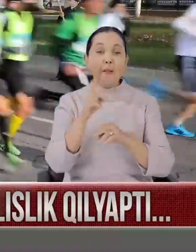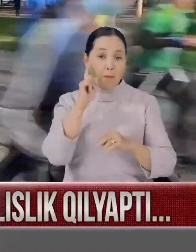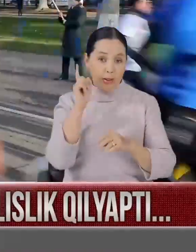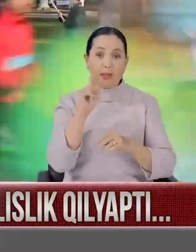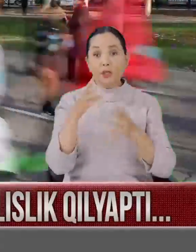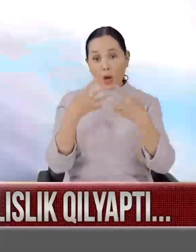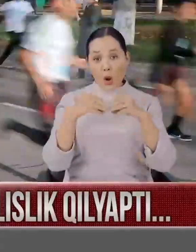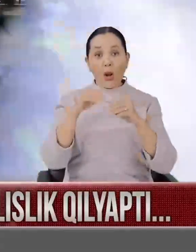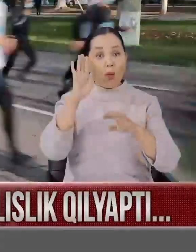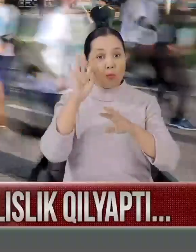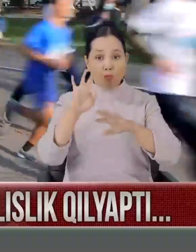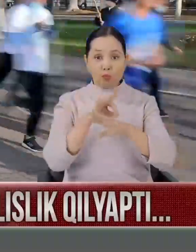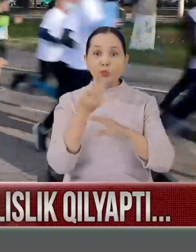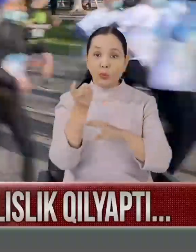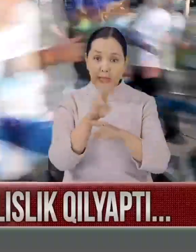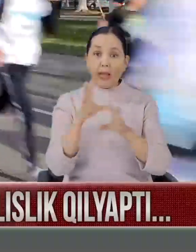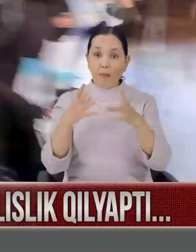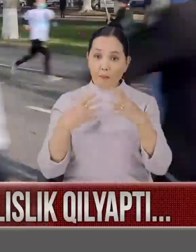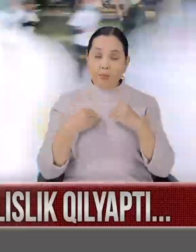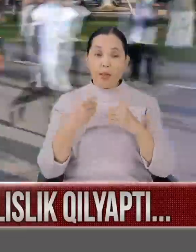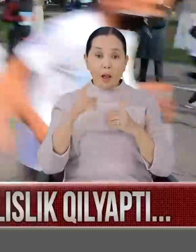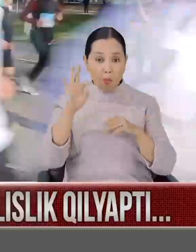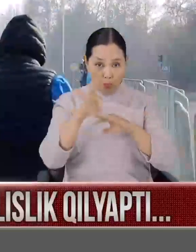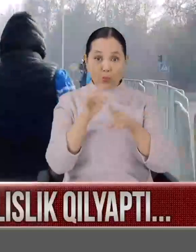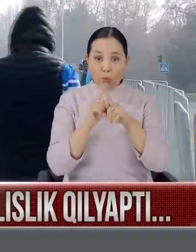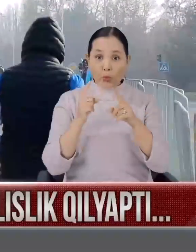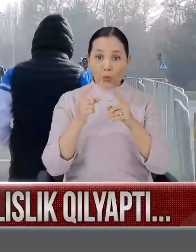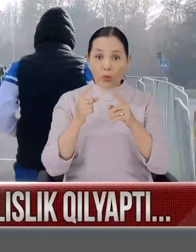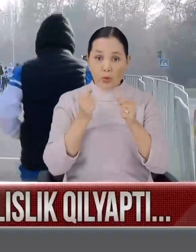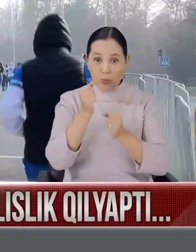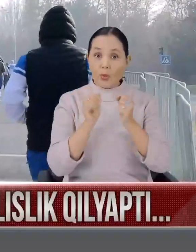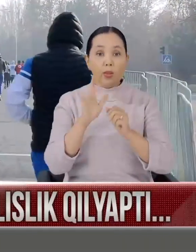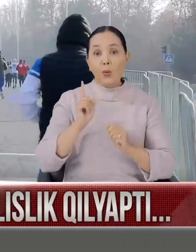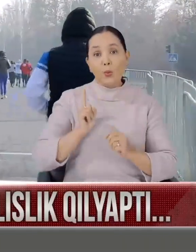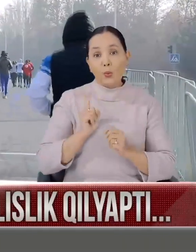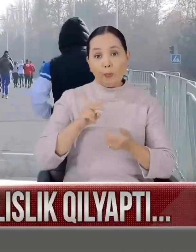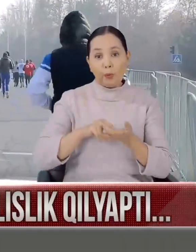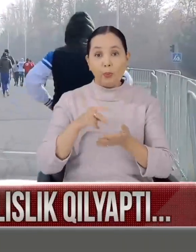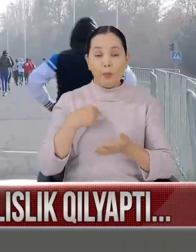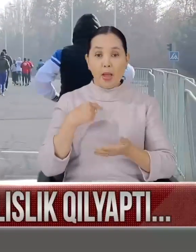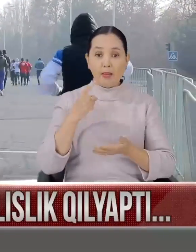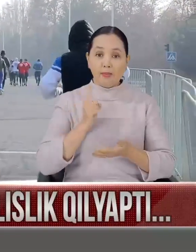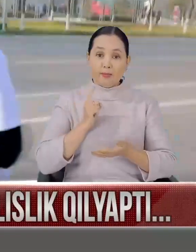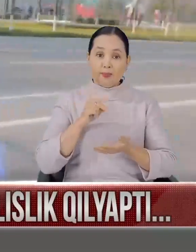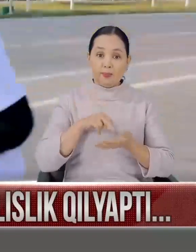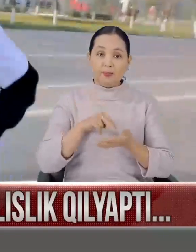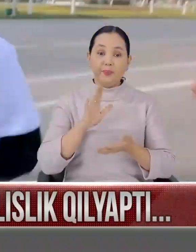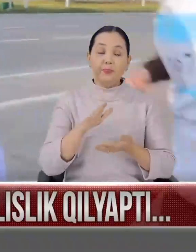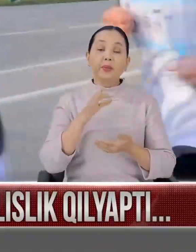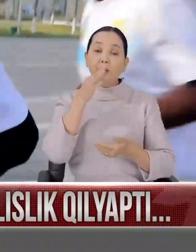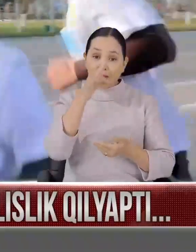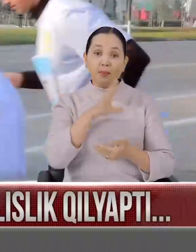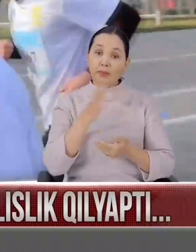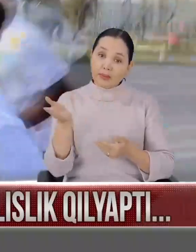bilishadi. Xo'jayinim bilan keldim. Ular ham yuguryaptimi? Yo'q, ular kutib turibdi meni. Ha, yo'q, yuguramiz demadingizmi?